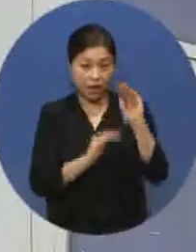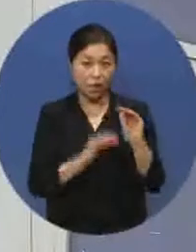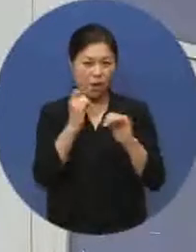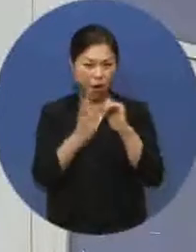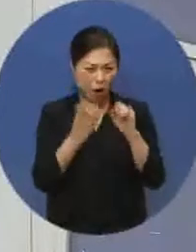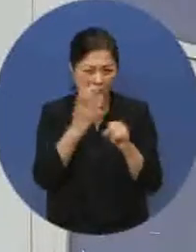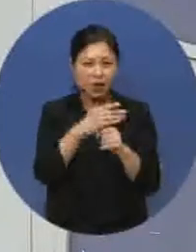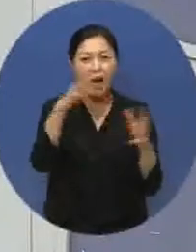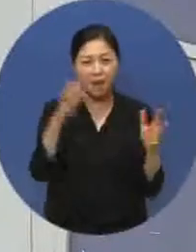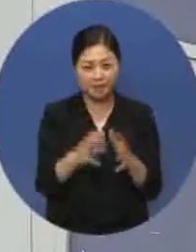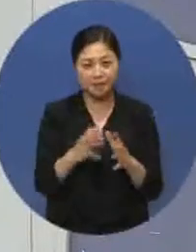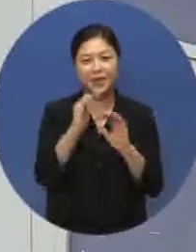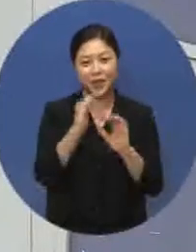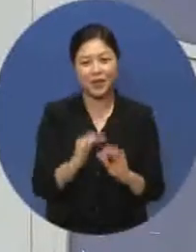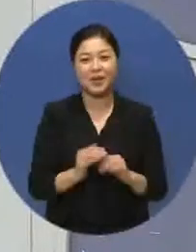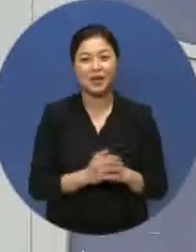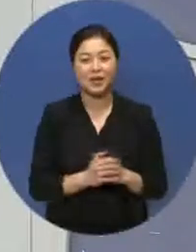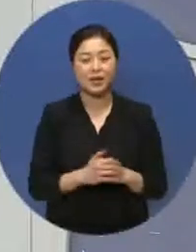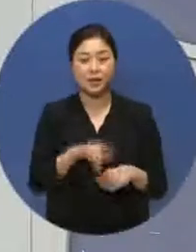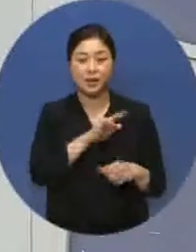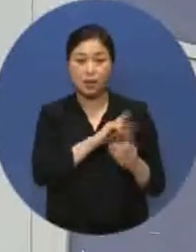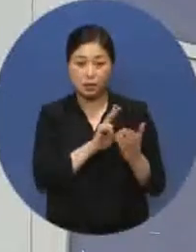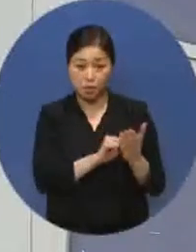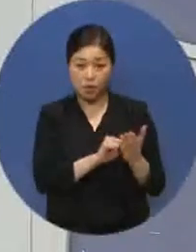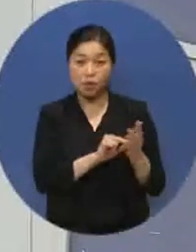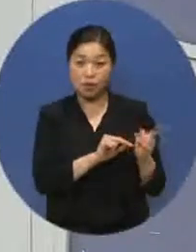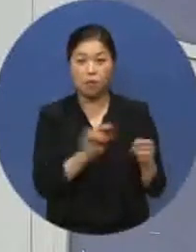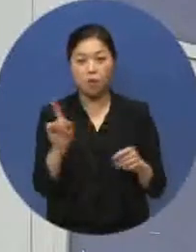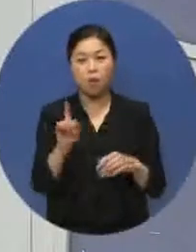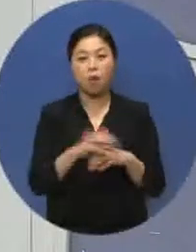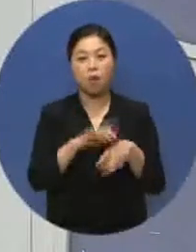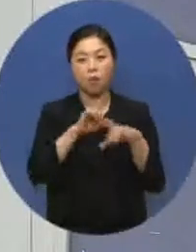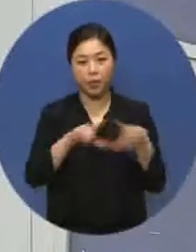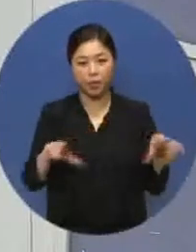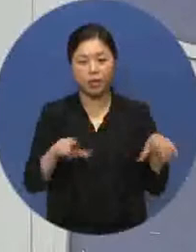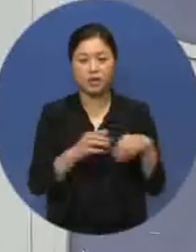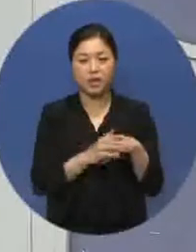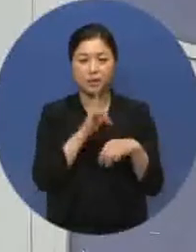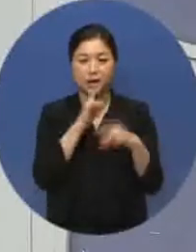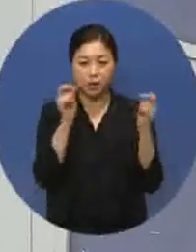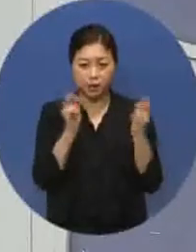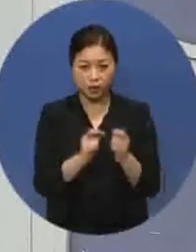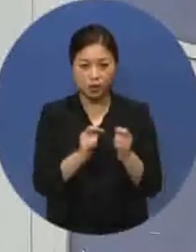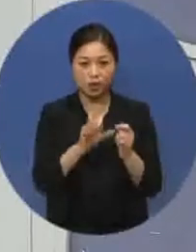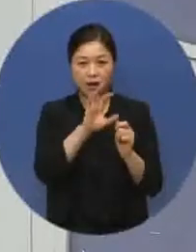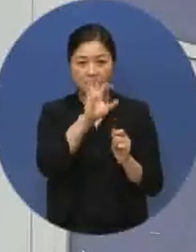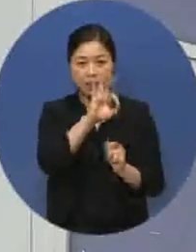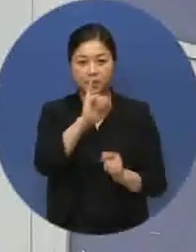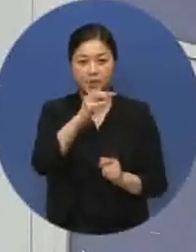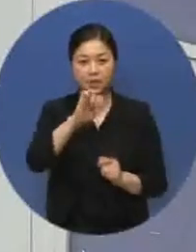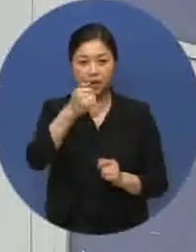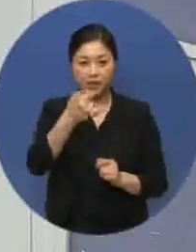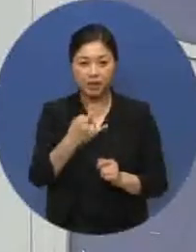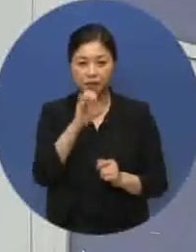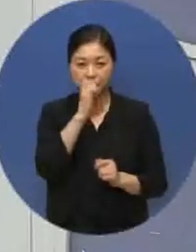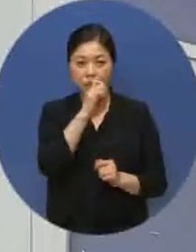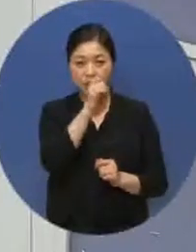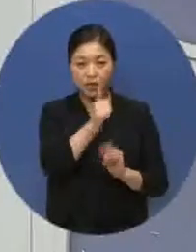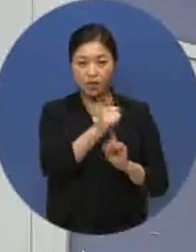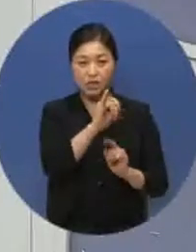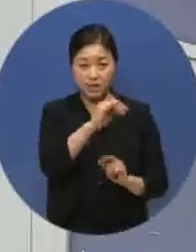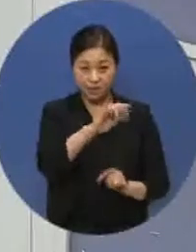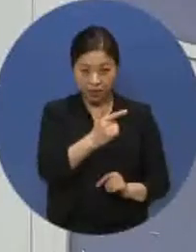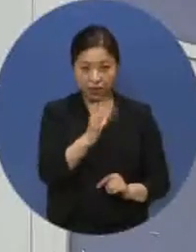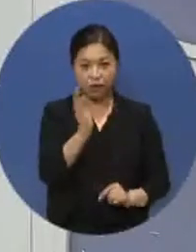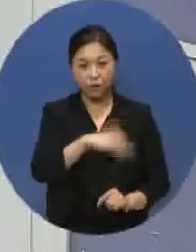모은 책입니다. 네. 근데 제목이 저희가 흔히 변호사를 부를 때 뭐 줄여서 이찬희 변호사를 이변, 뭐 김변, 박변 이런